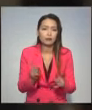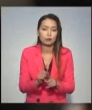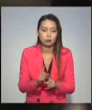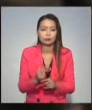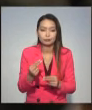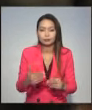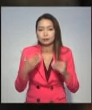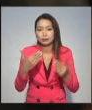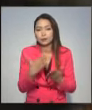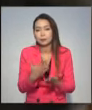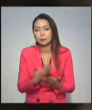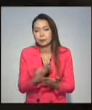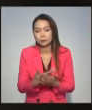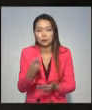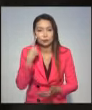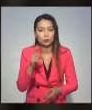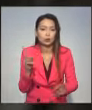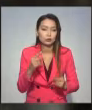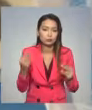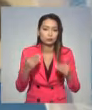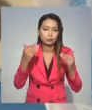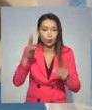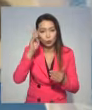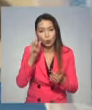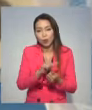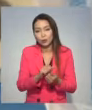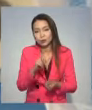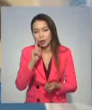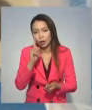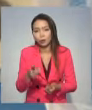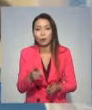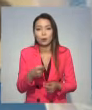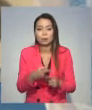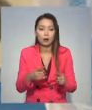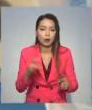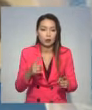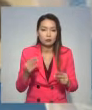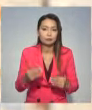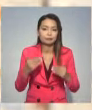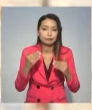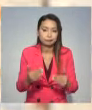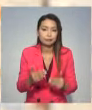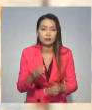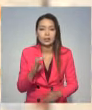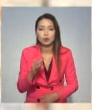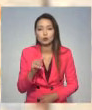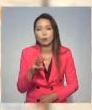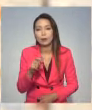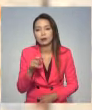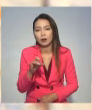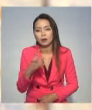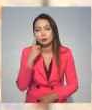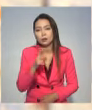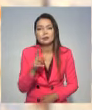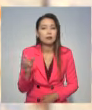антирекорды. К примеру, накануне сообщалось о подорожании туалетной бумаги за год в полтора раза. На что Серик Жумангарин отвечает: за